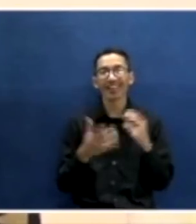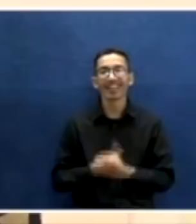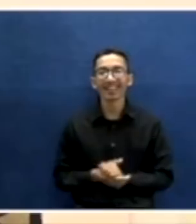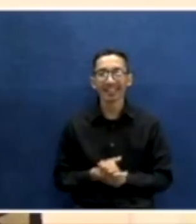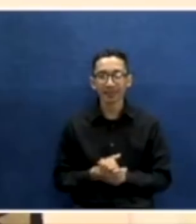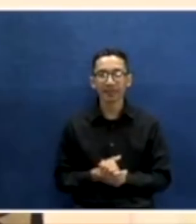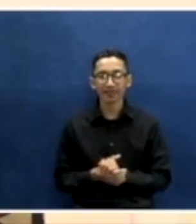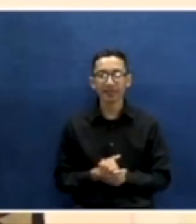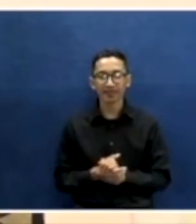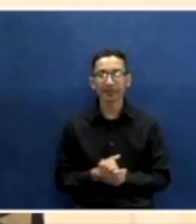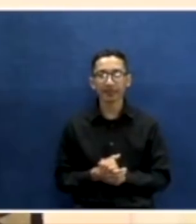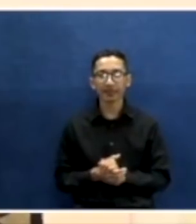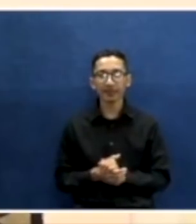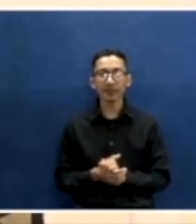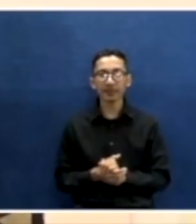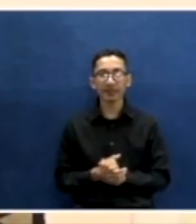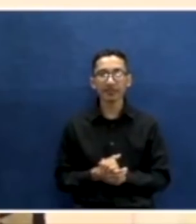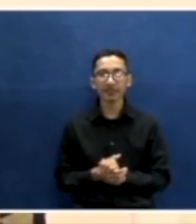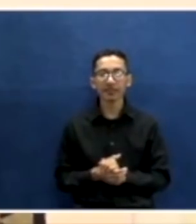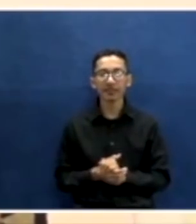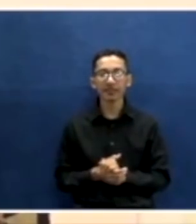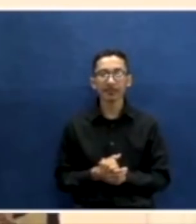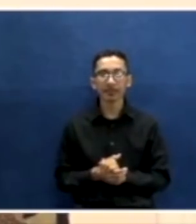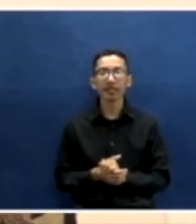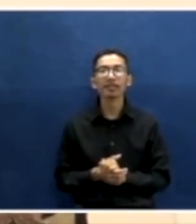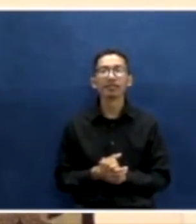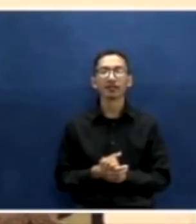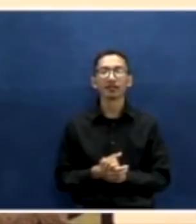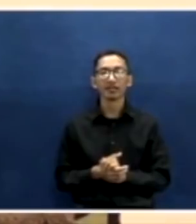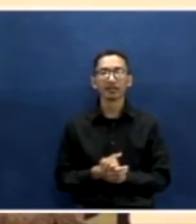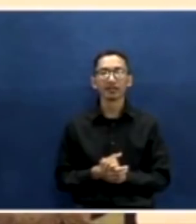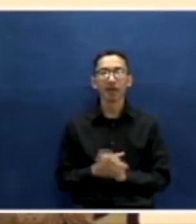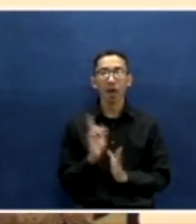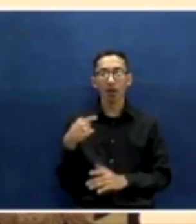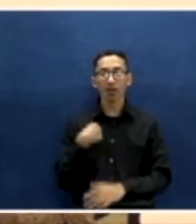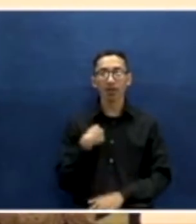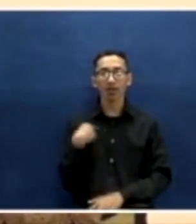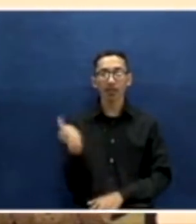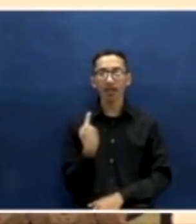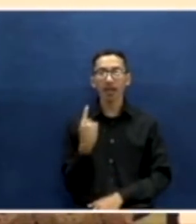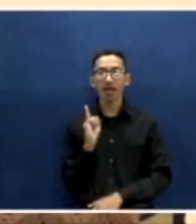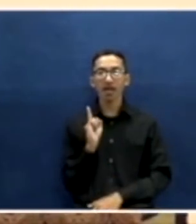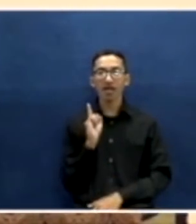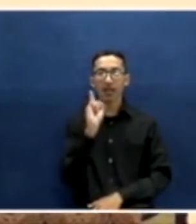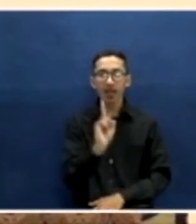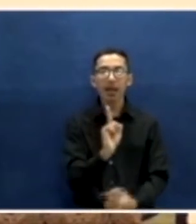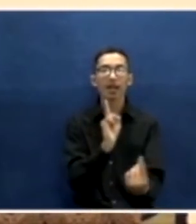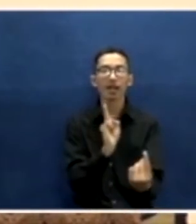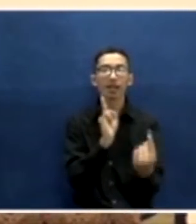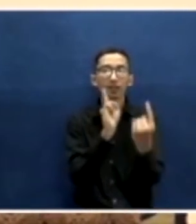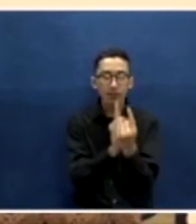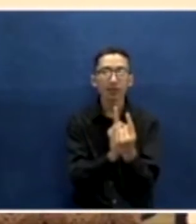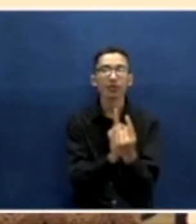kehidupan kita ini Masya Allah sangat tergantung dengan makanan makanya sampai kita menjumpai para ulama para ulama hadits itu